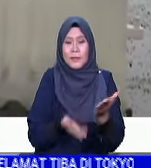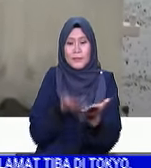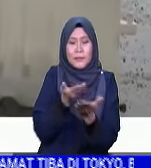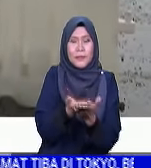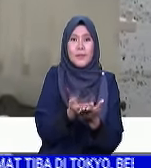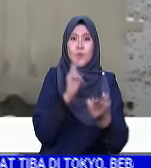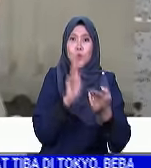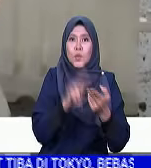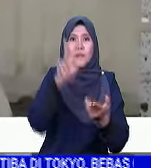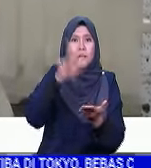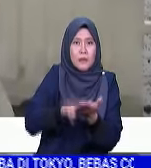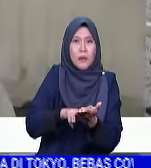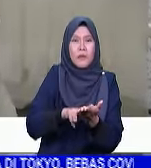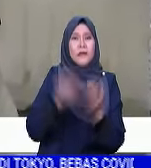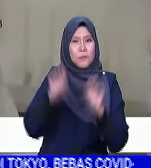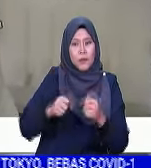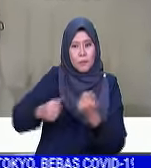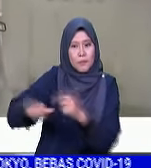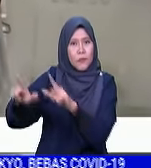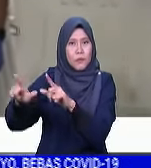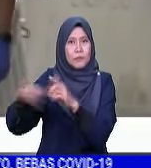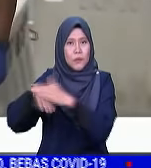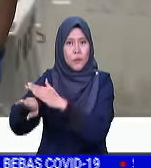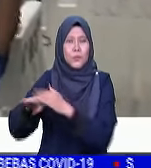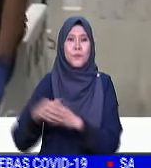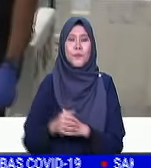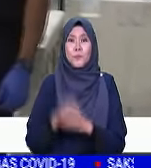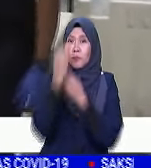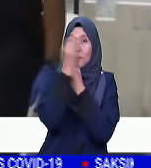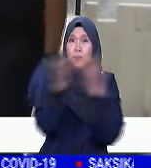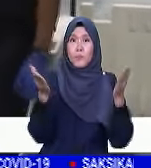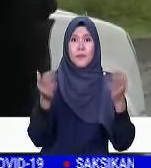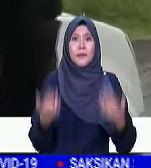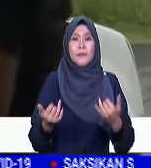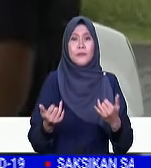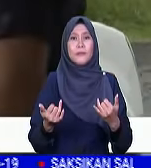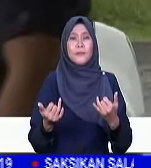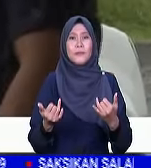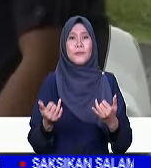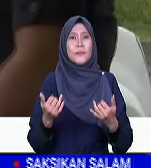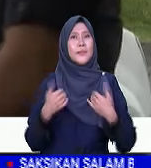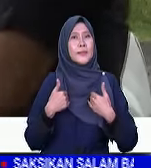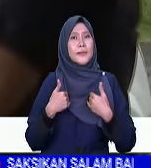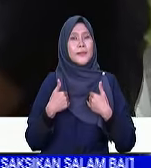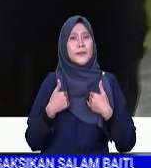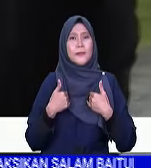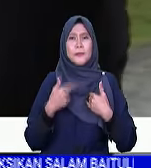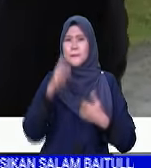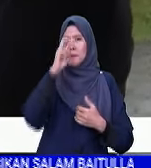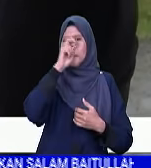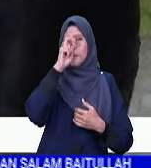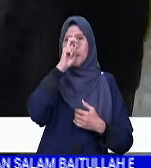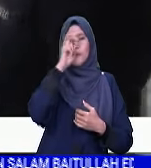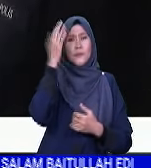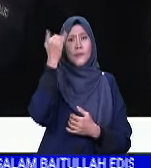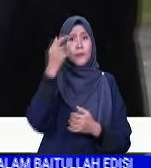mengemukakan dokumen yang sah sahaja akan dibenarkan. Dan untuk makluman, pada masa ini kita akan memperketatkan di